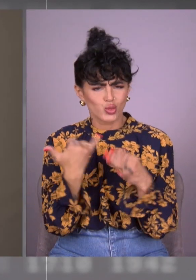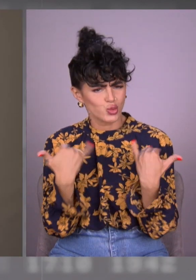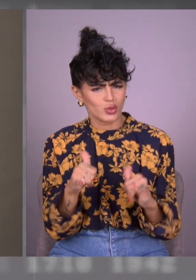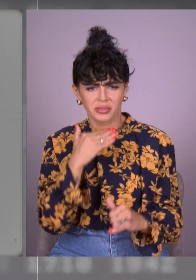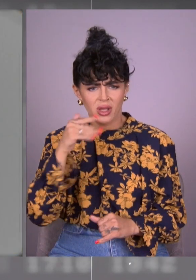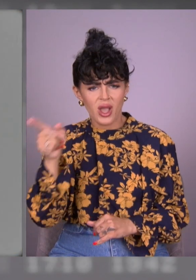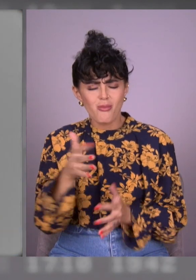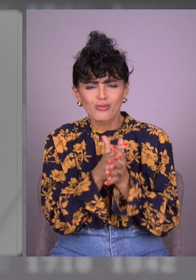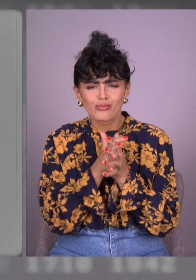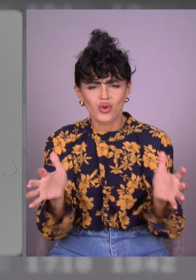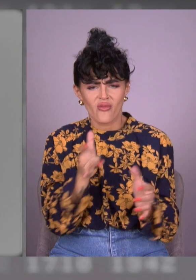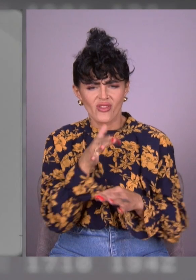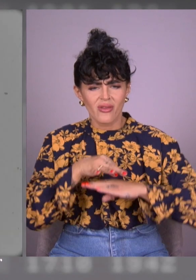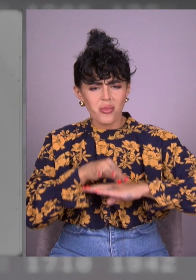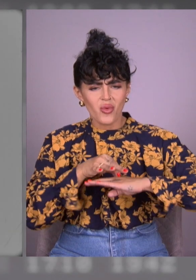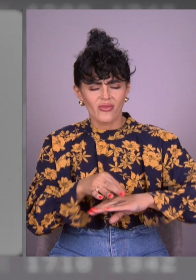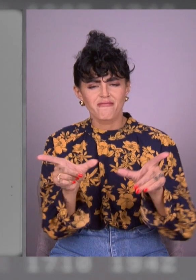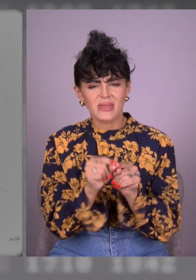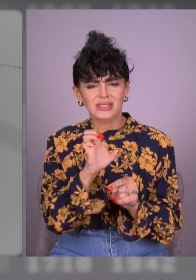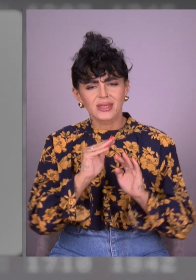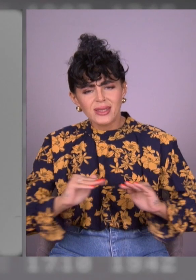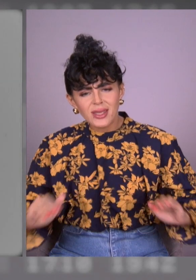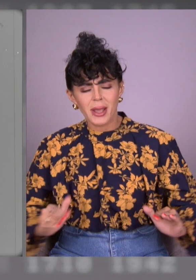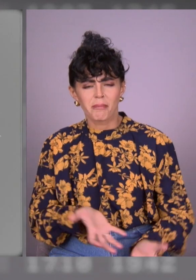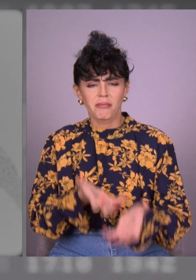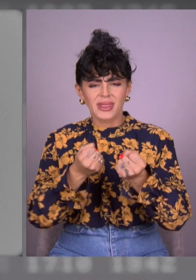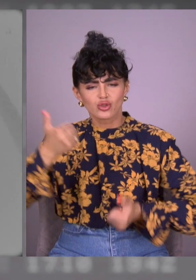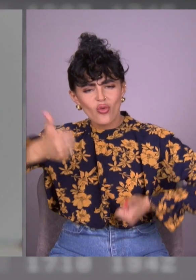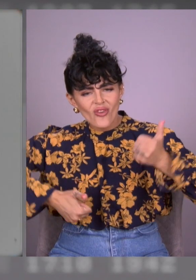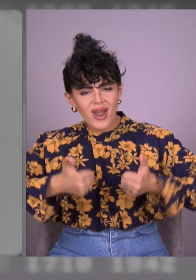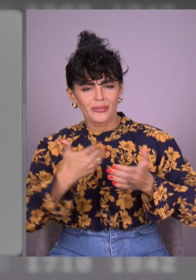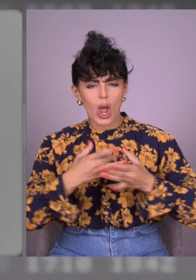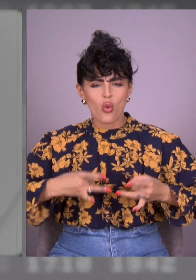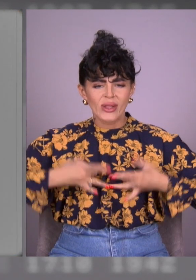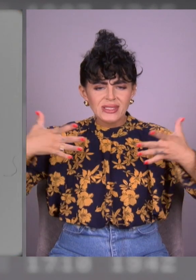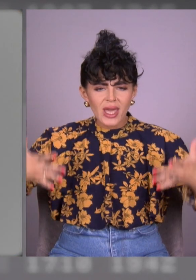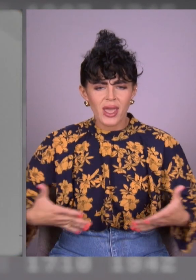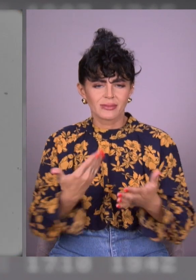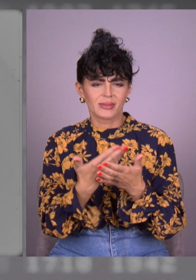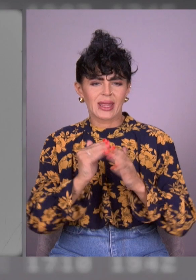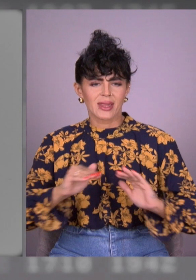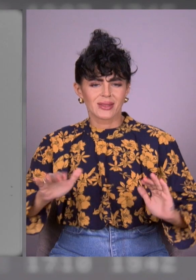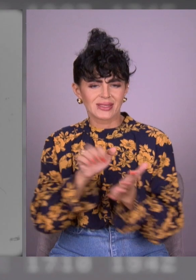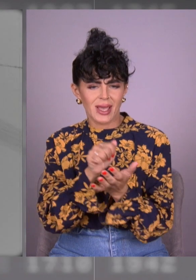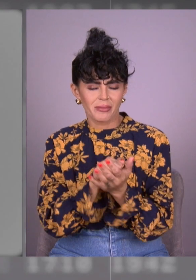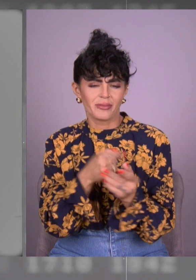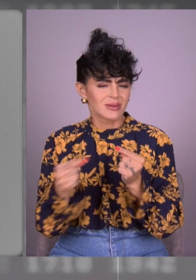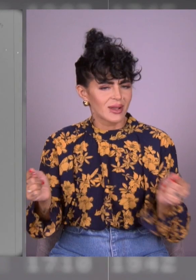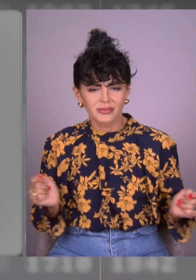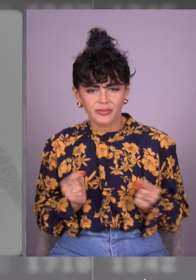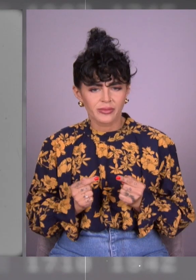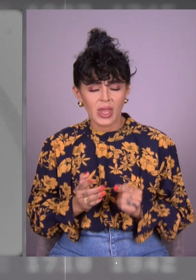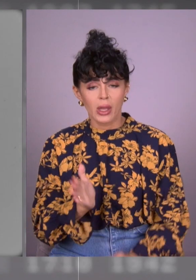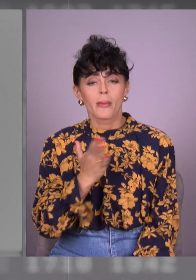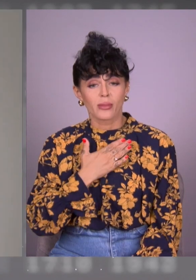з дітьми, супроводжує і підтримує їх на всі змагання, всі концерти, які у дітей були. Мій тато в